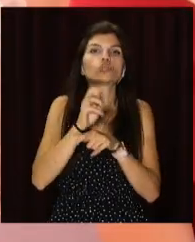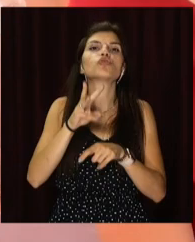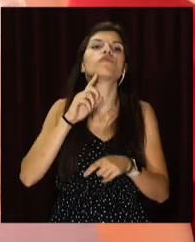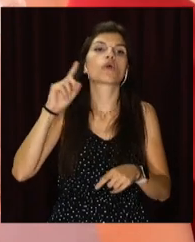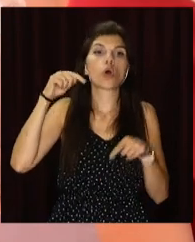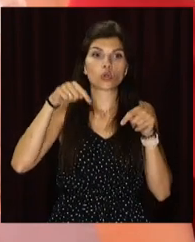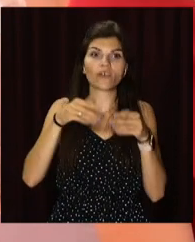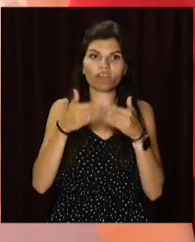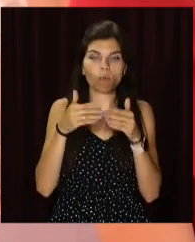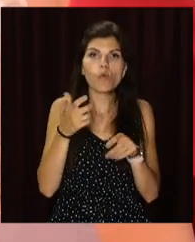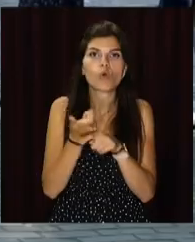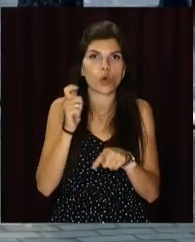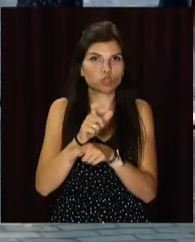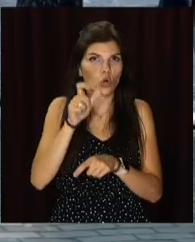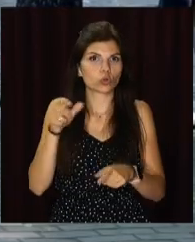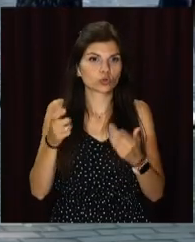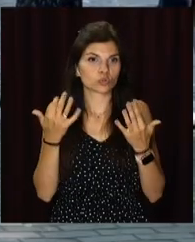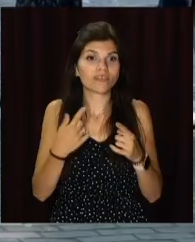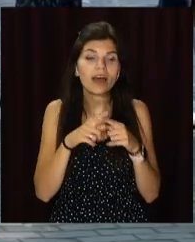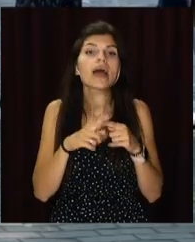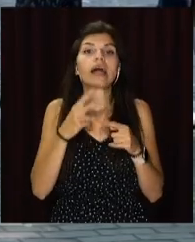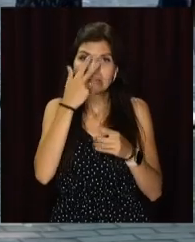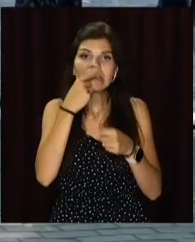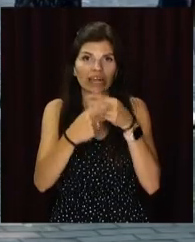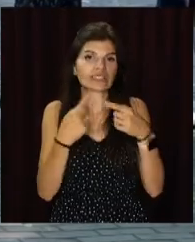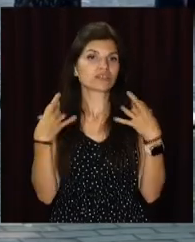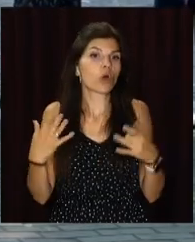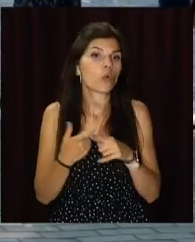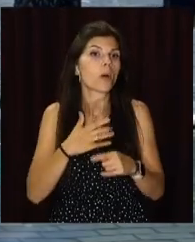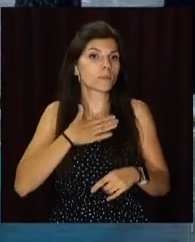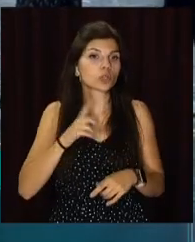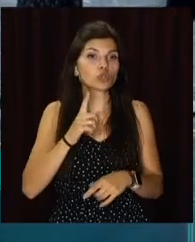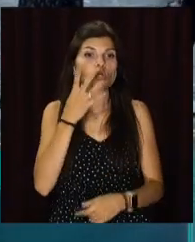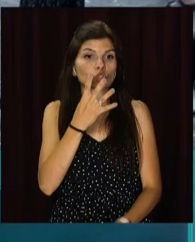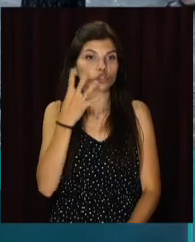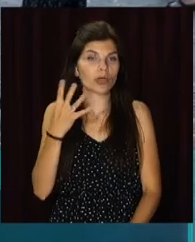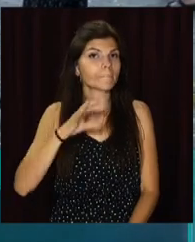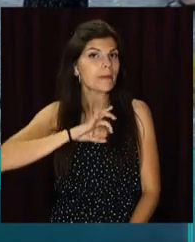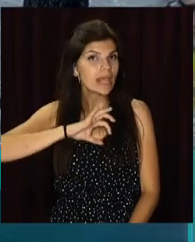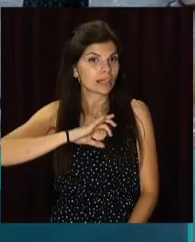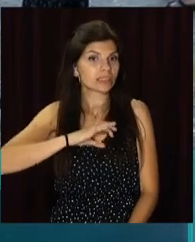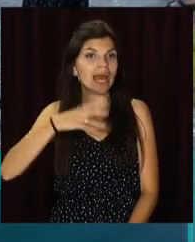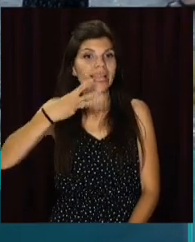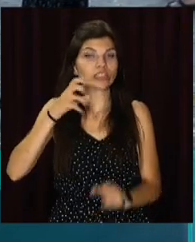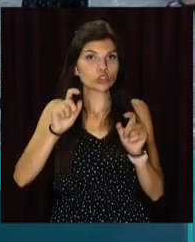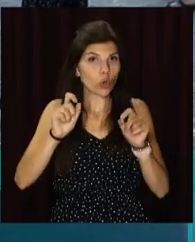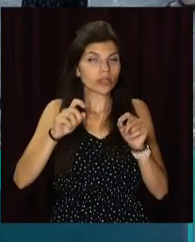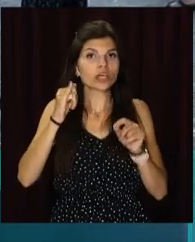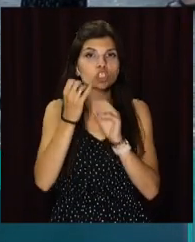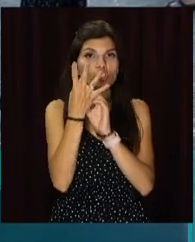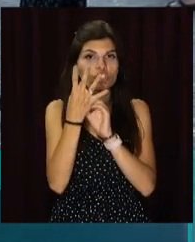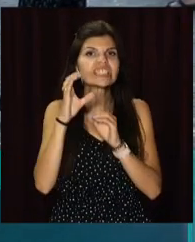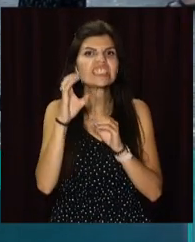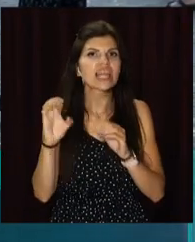Цьогоріч випускників більше. Це традиційне свято. І сьогодні дуже приємно, що 44 медалісти, 30 золотих медалістів і